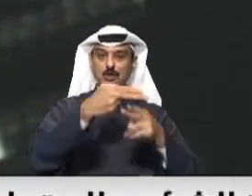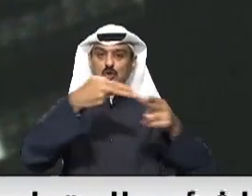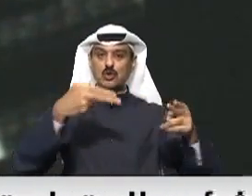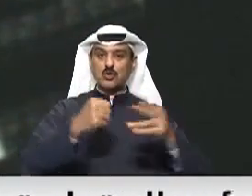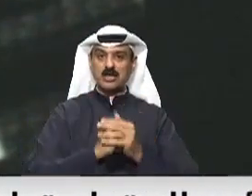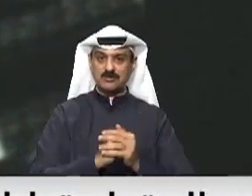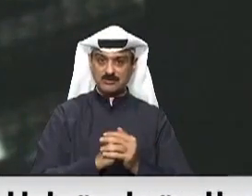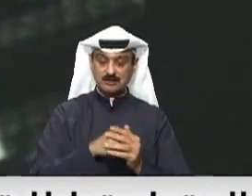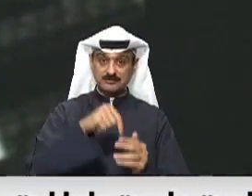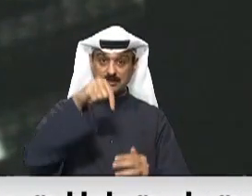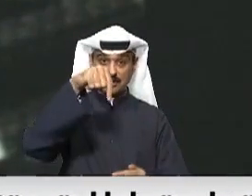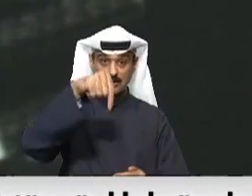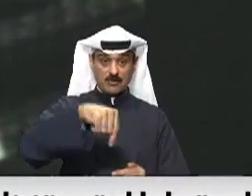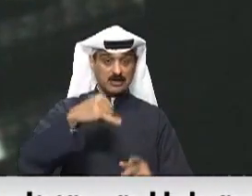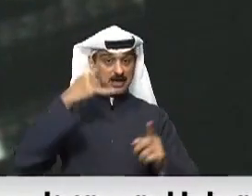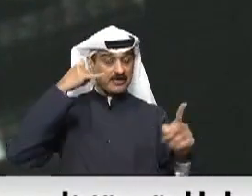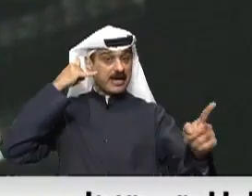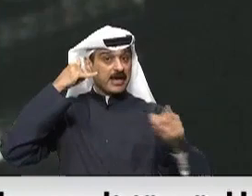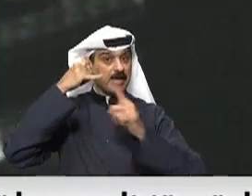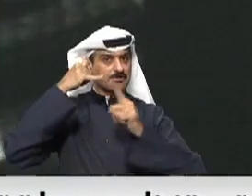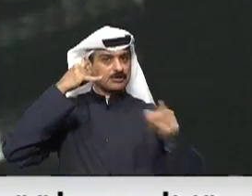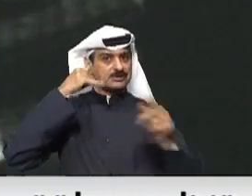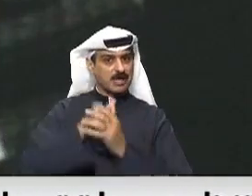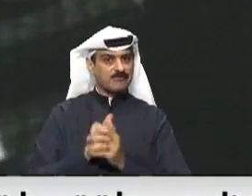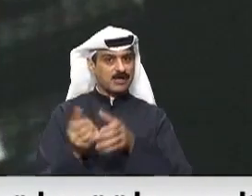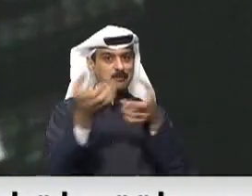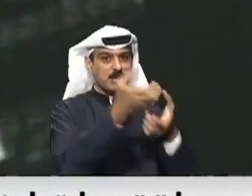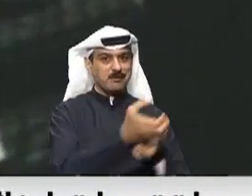معنا في هذا الاتصال من قوة الإطفاء